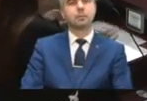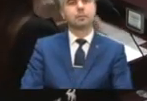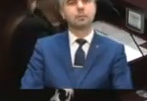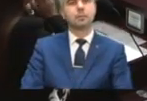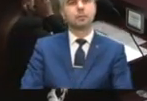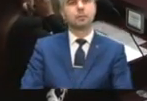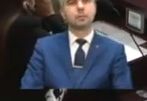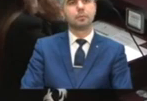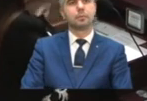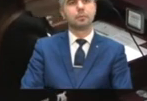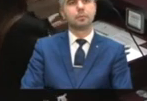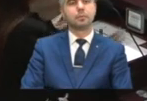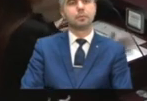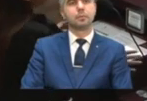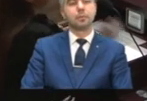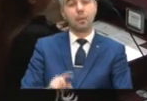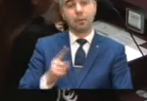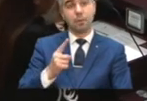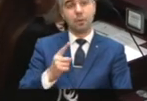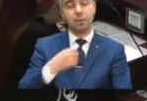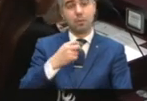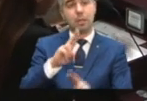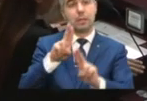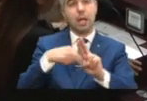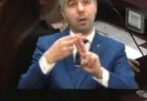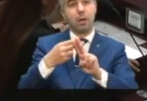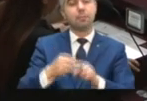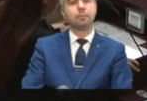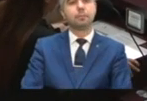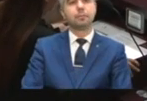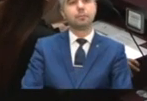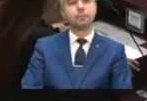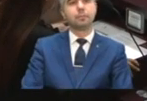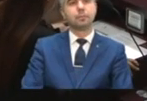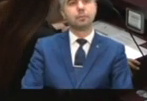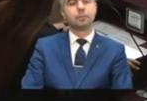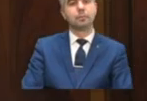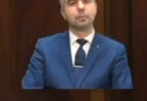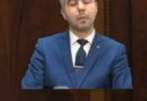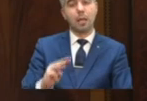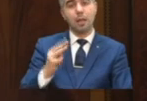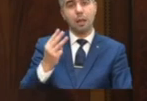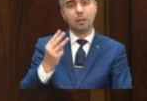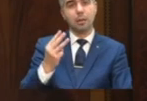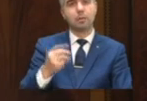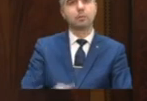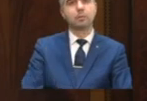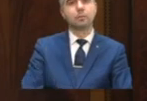اولا التدخل ديالي ولا الجواب ديالي غيكون على ثلاث مراحل